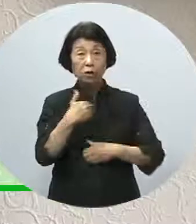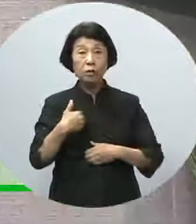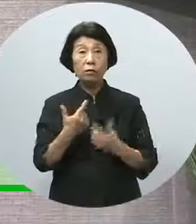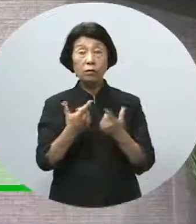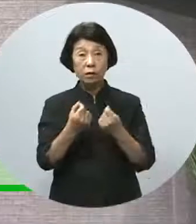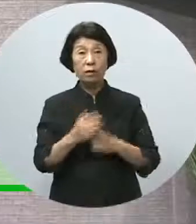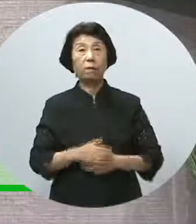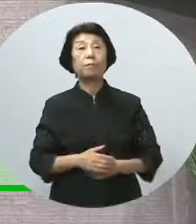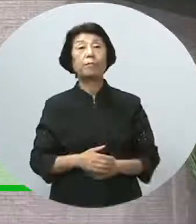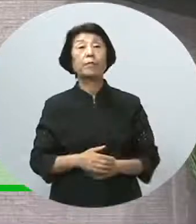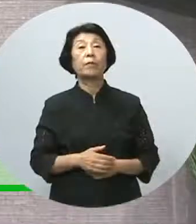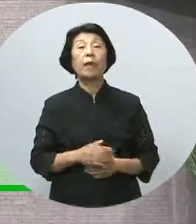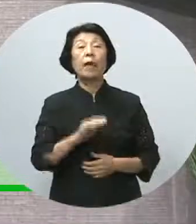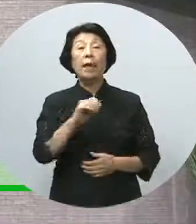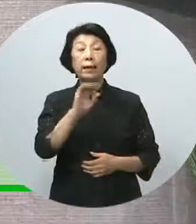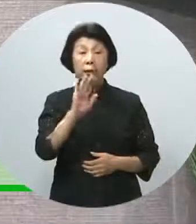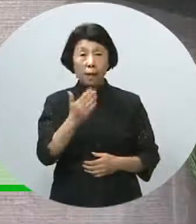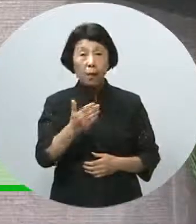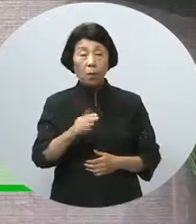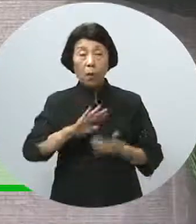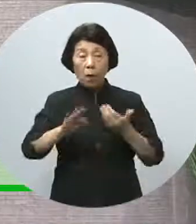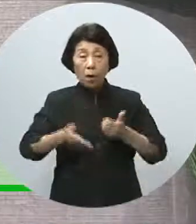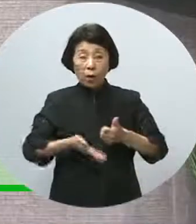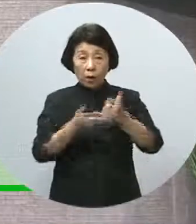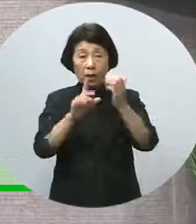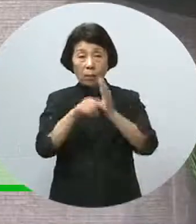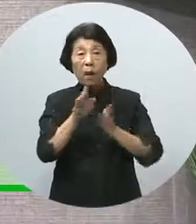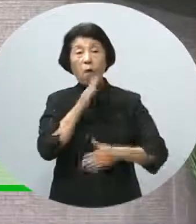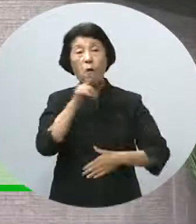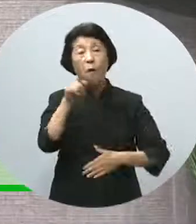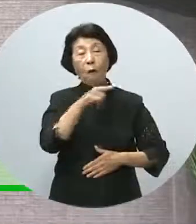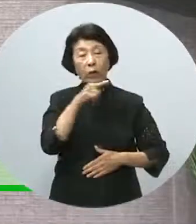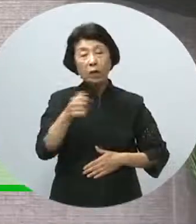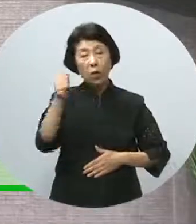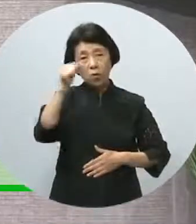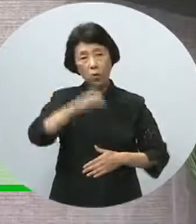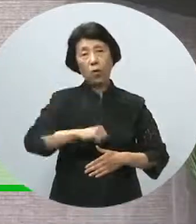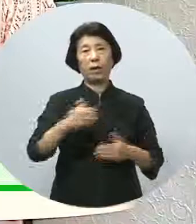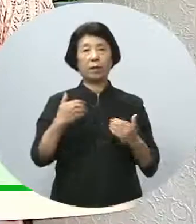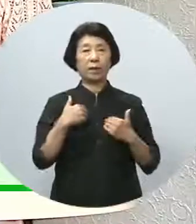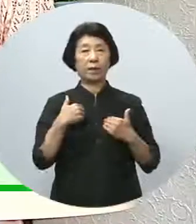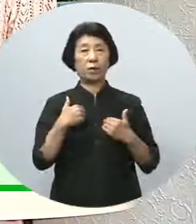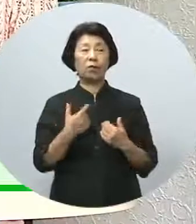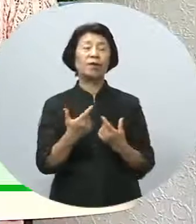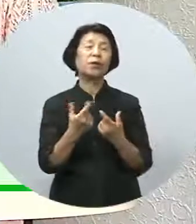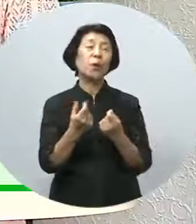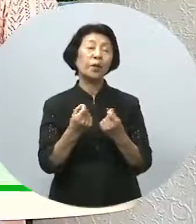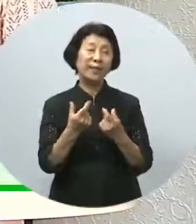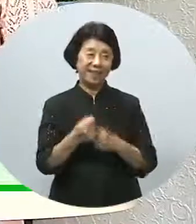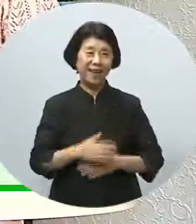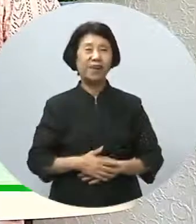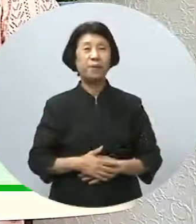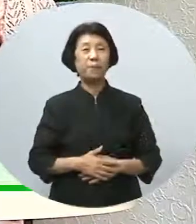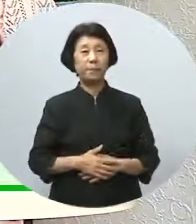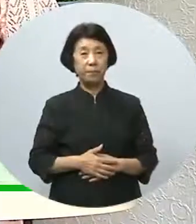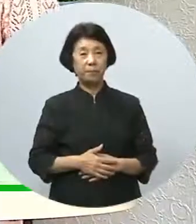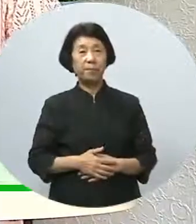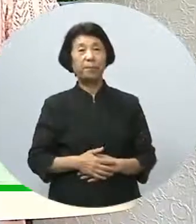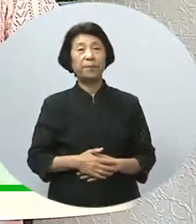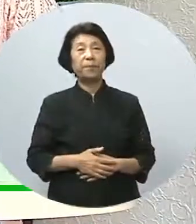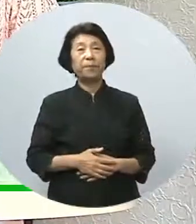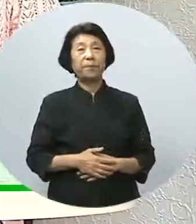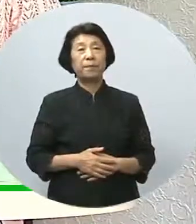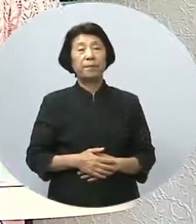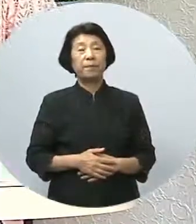ですよねはい正しい他薦の場合は本人の方の承諾が必要ですカニを模してはいけませんから